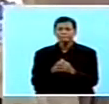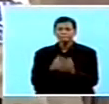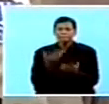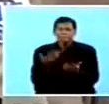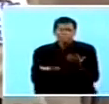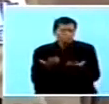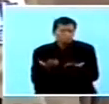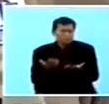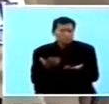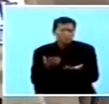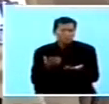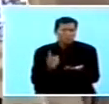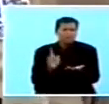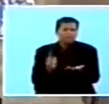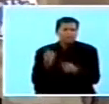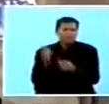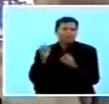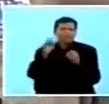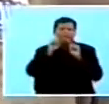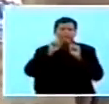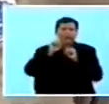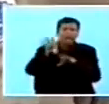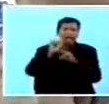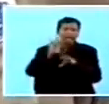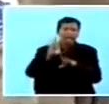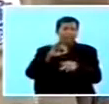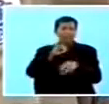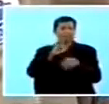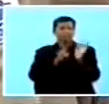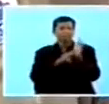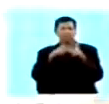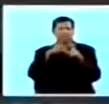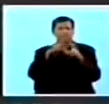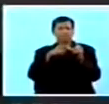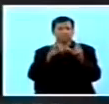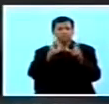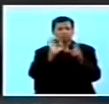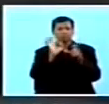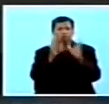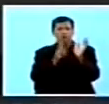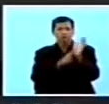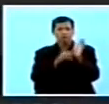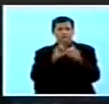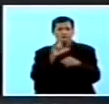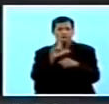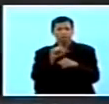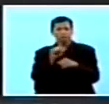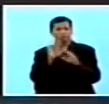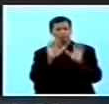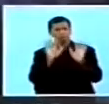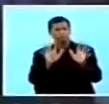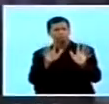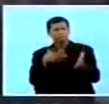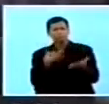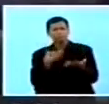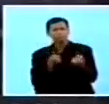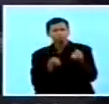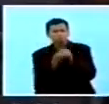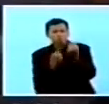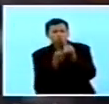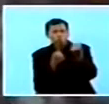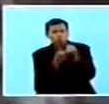tapi untuk dari kendali ketat yang merupakan wajah kota itu tetap harus kita jaga. Desakan merevisi peraturan gubernur ini